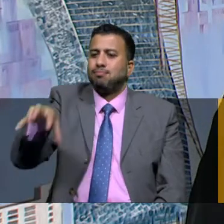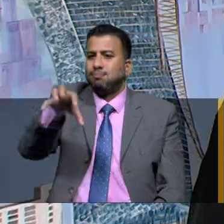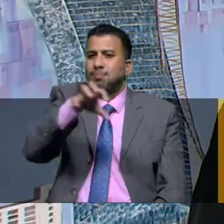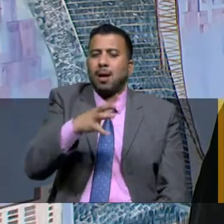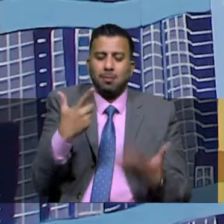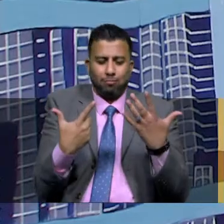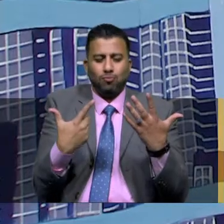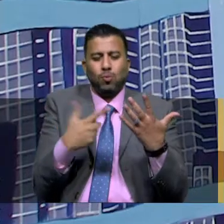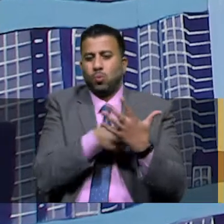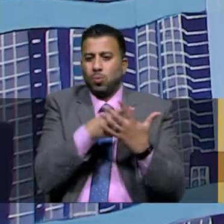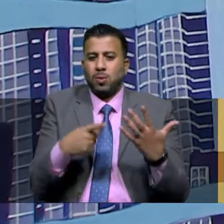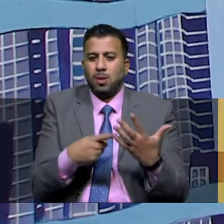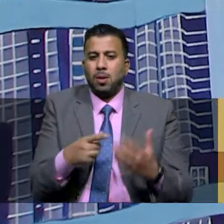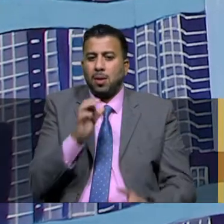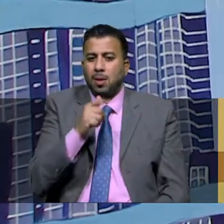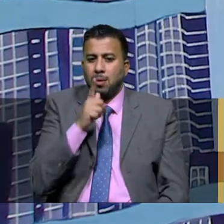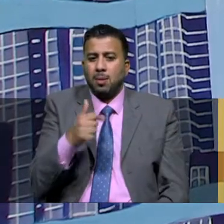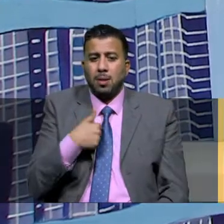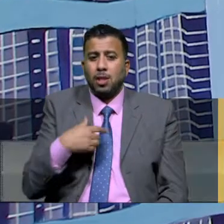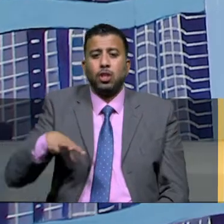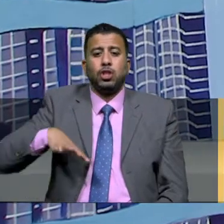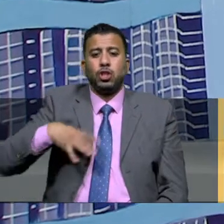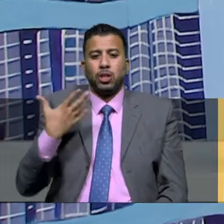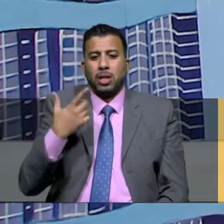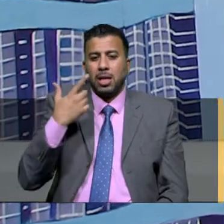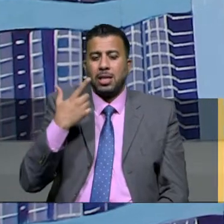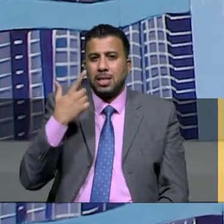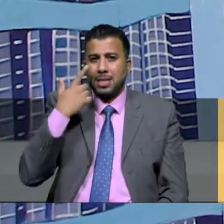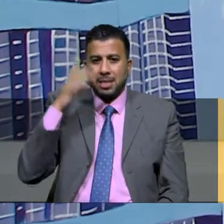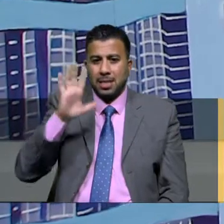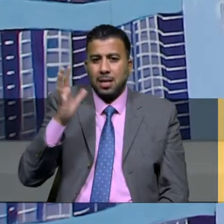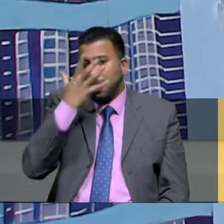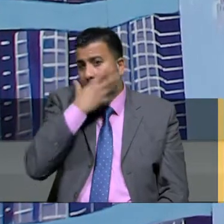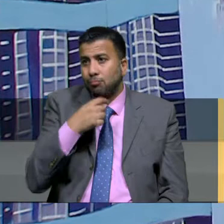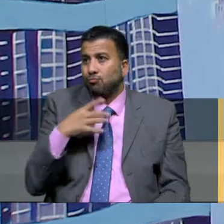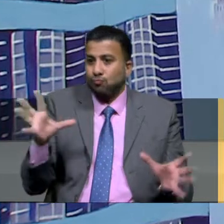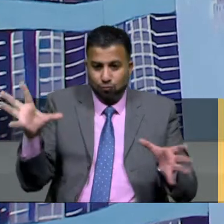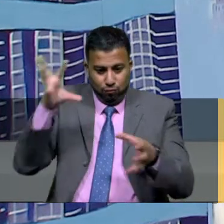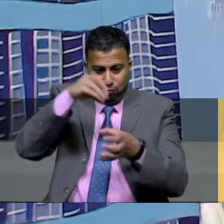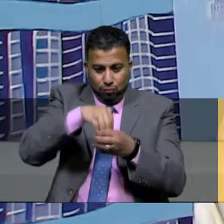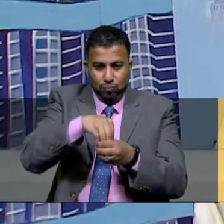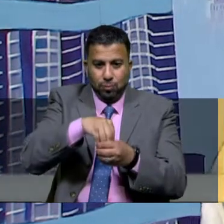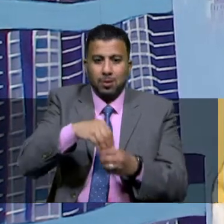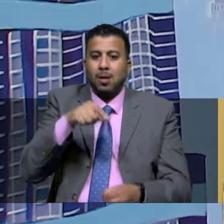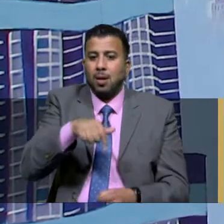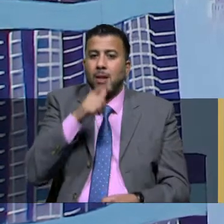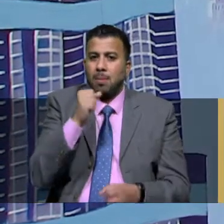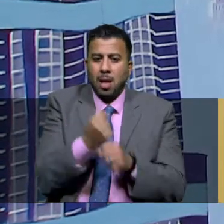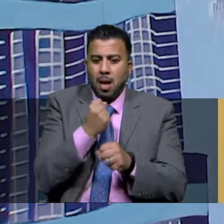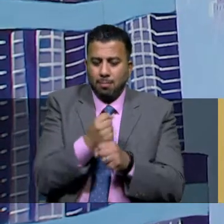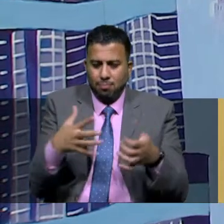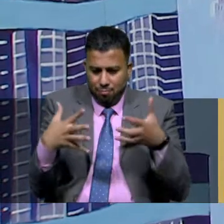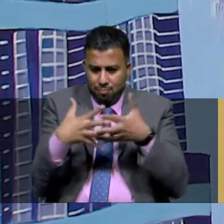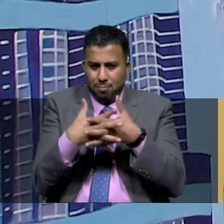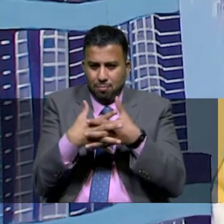الإمارات كذلك. حبينا نحن نكون بورتريه الشيخ زايد هو العنصر الأساسي، وجمعنا من كل إمارة عنصر أساسي. العمل كان جماعي